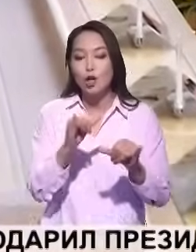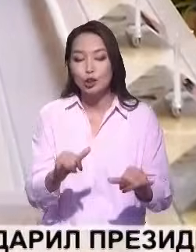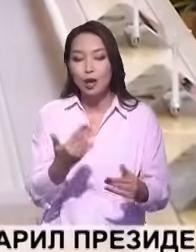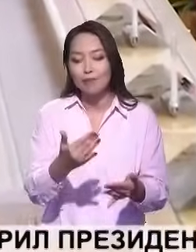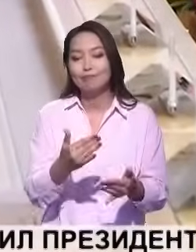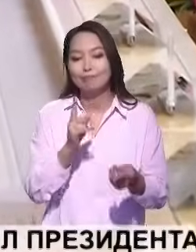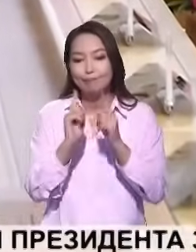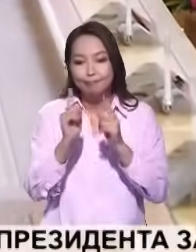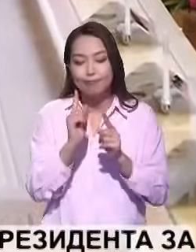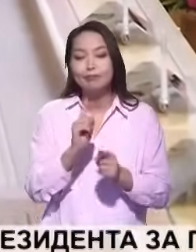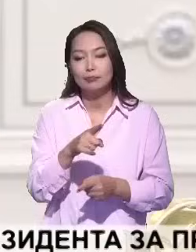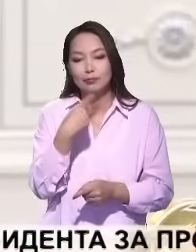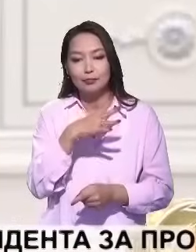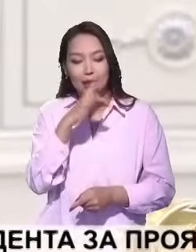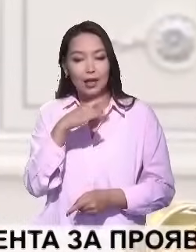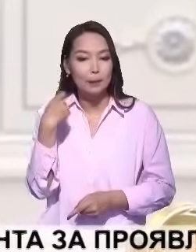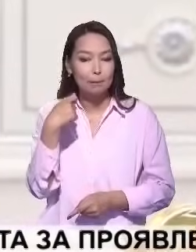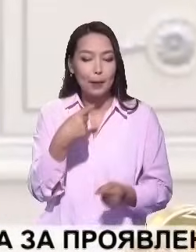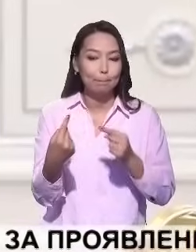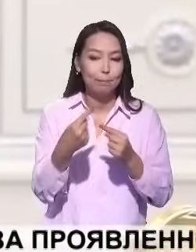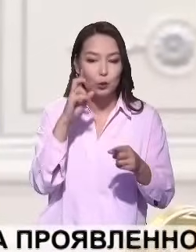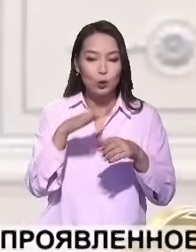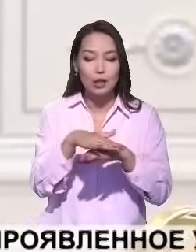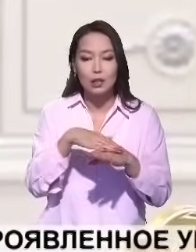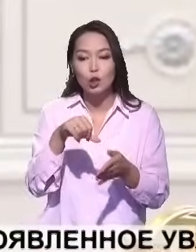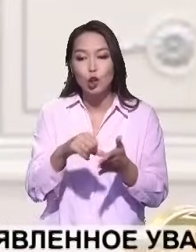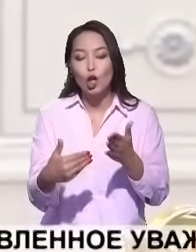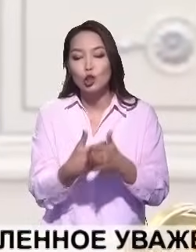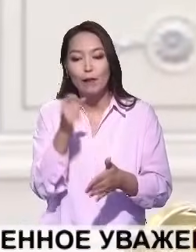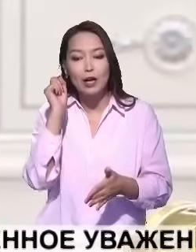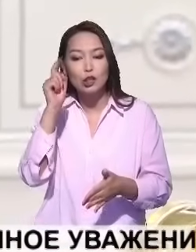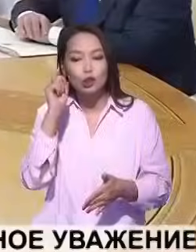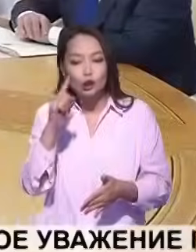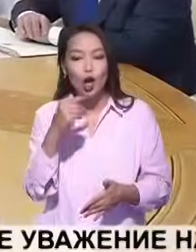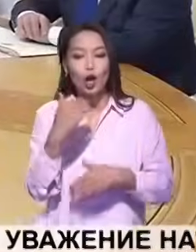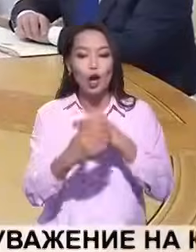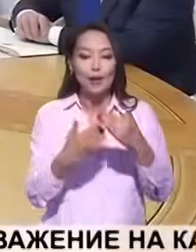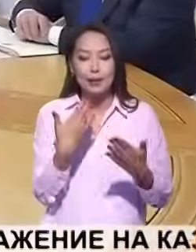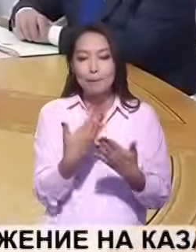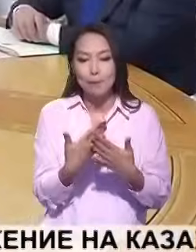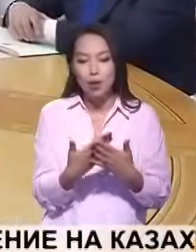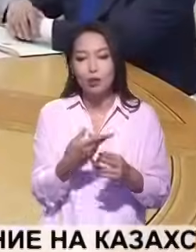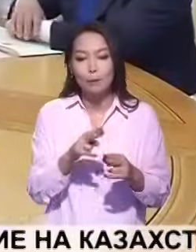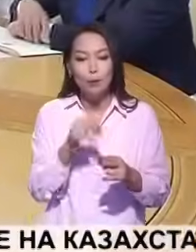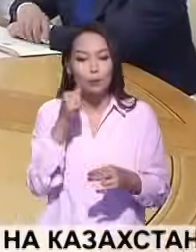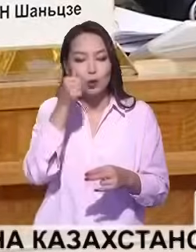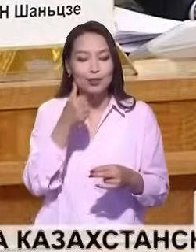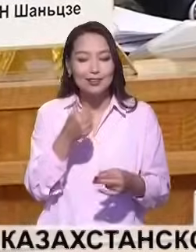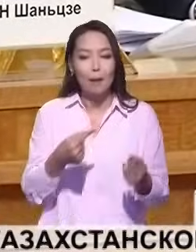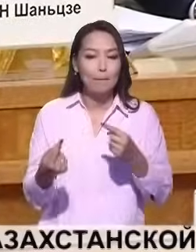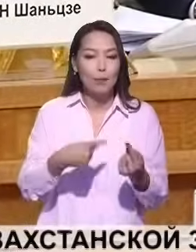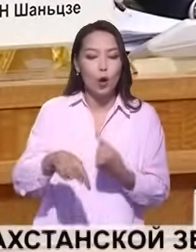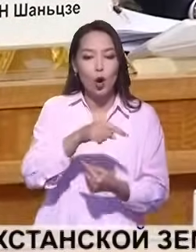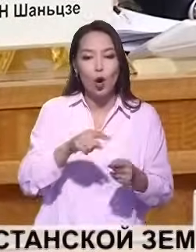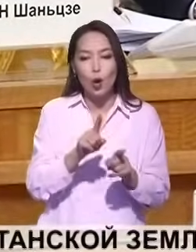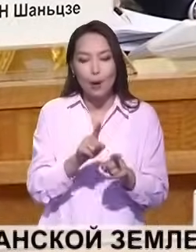президент Казахстана заявил, что сотрудничество между странами вступило в новый золотой период развития. Так, в прошлом году взаимный товарооборот побил все